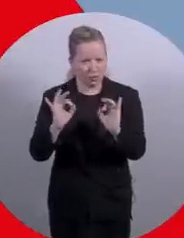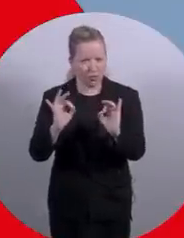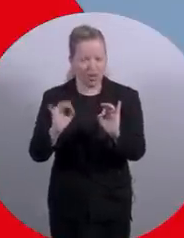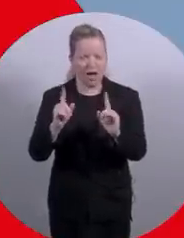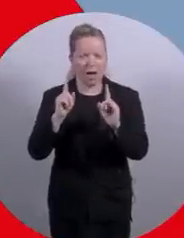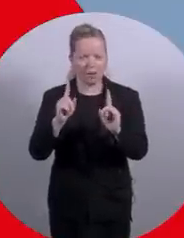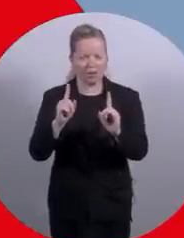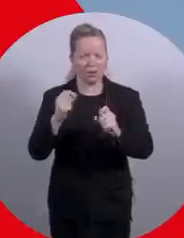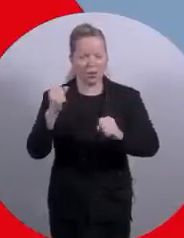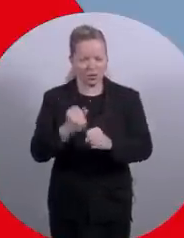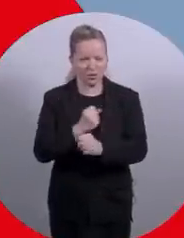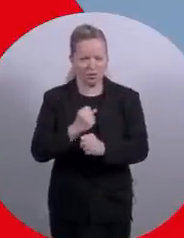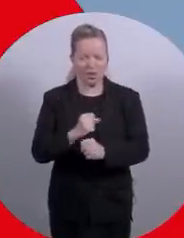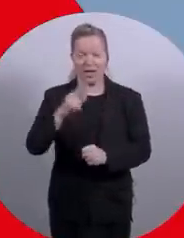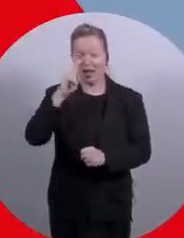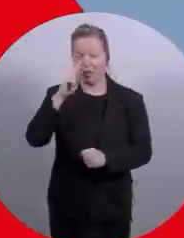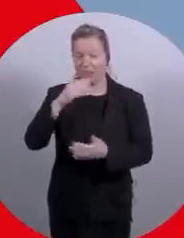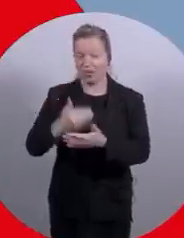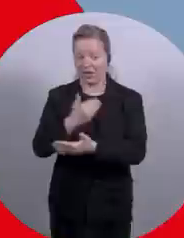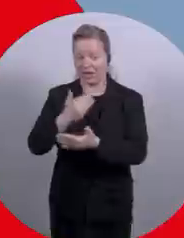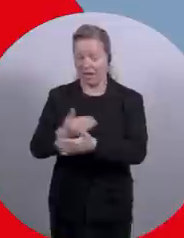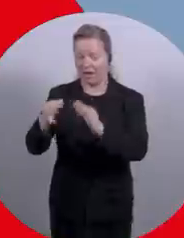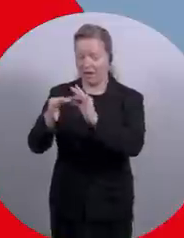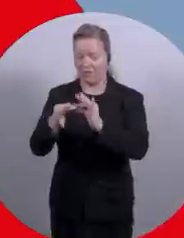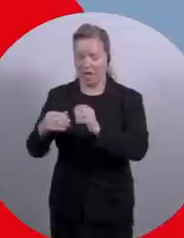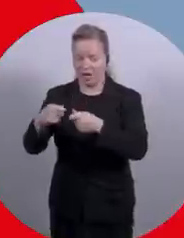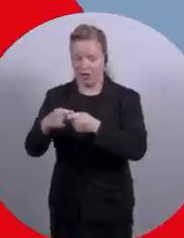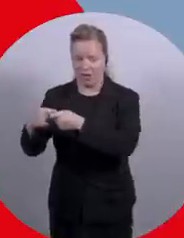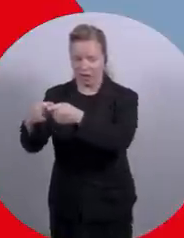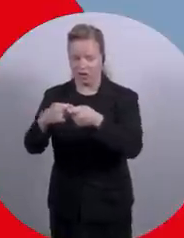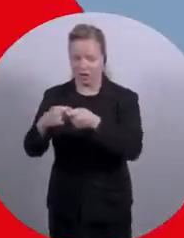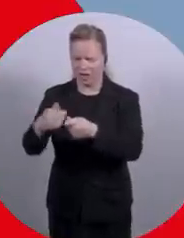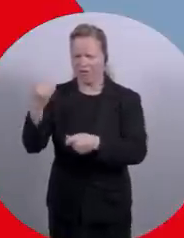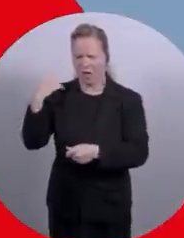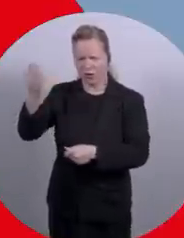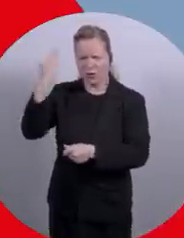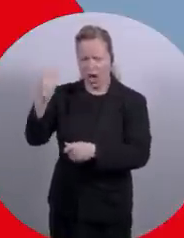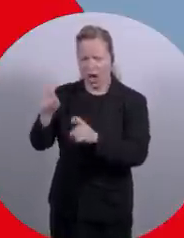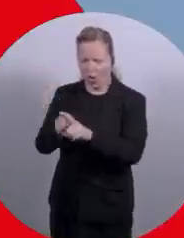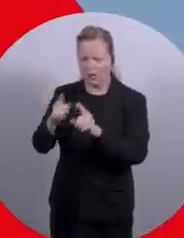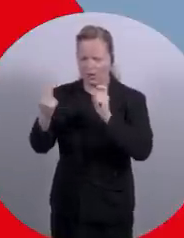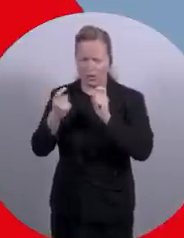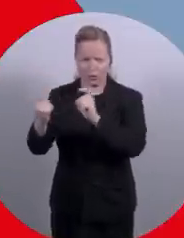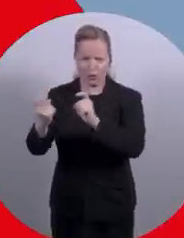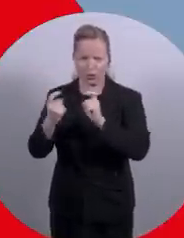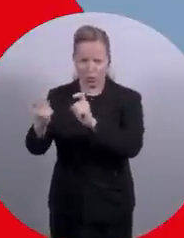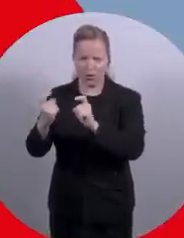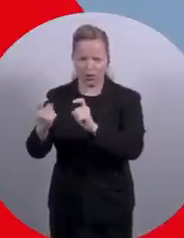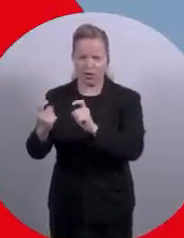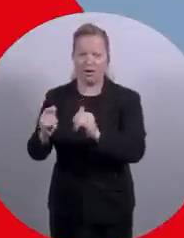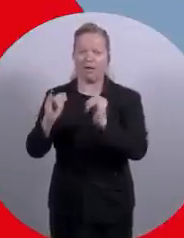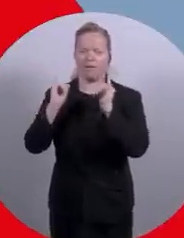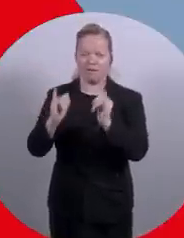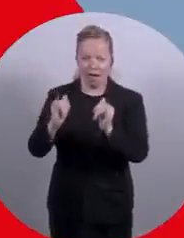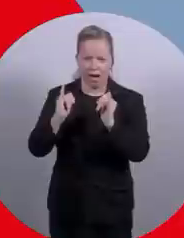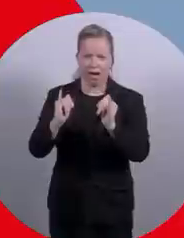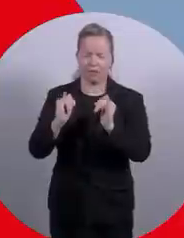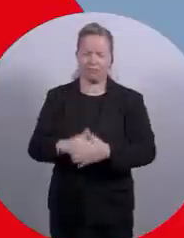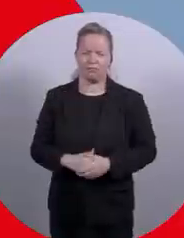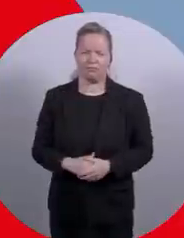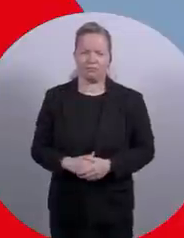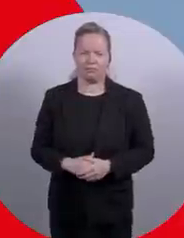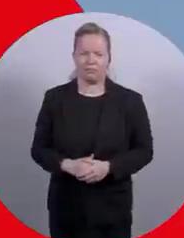auch an dieser Stelle Liebe Vertreter der Gewerkschaft die wir in der Vergangenheit geführt haben bei allen Attributen die